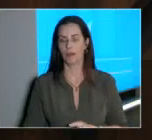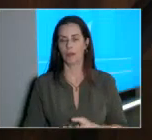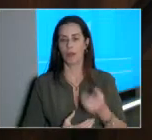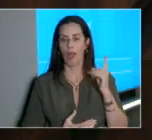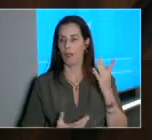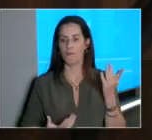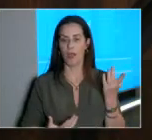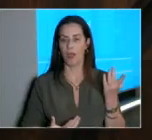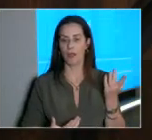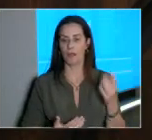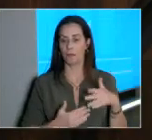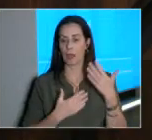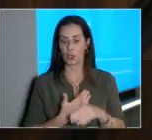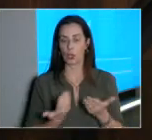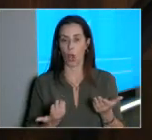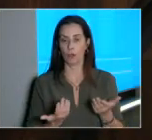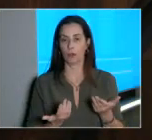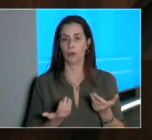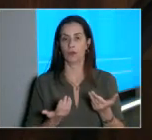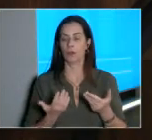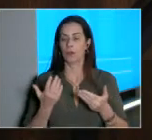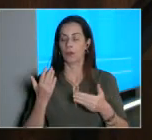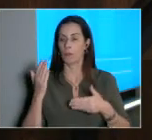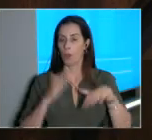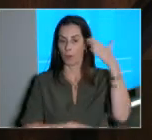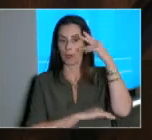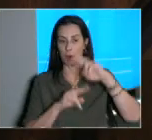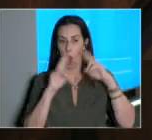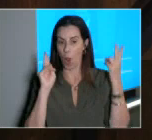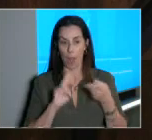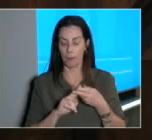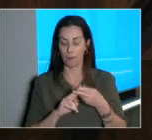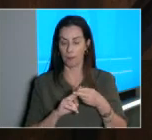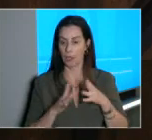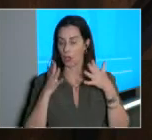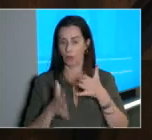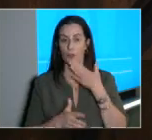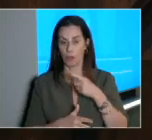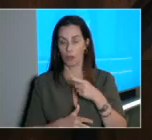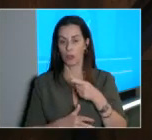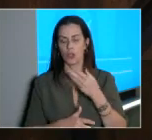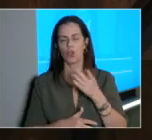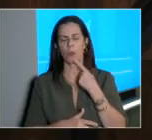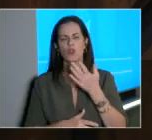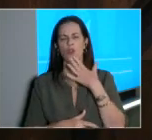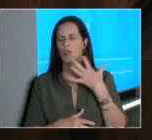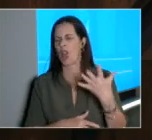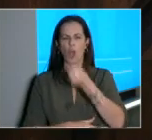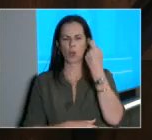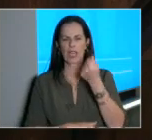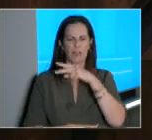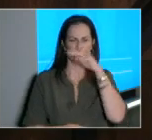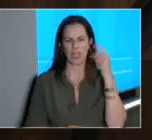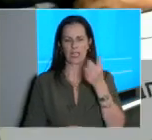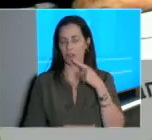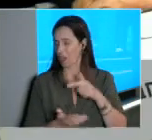אבל בסופו של דבר, ברוב המדינות בעולם, הדרך שתקפו את היהודים, זה היהודים השתלטו על הכסף, היהודים לקחו את הכסף,